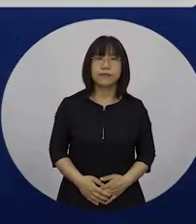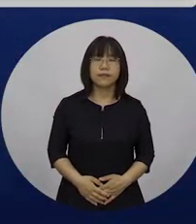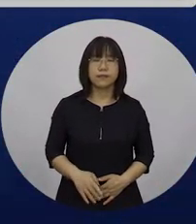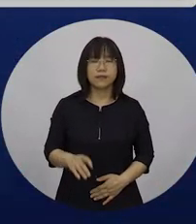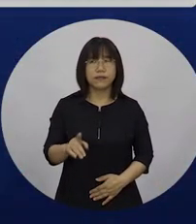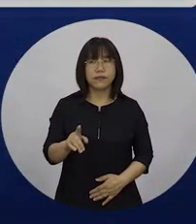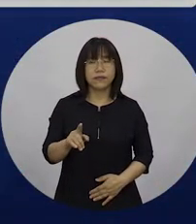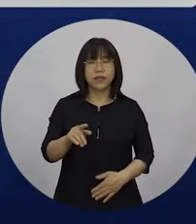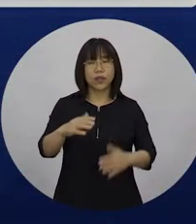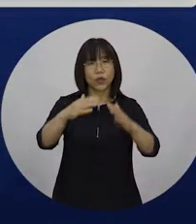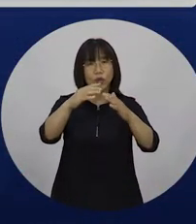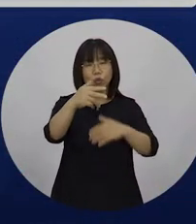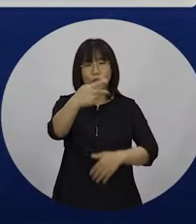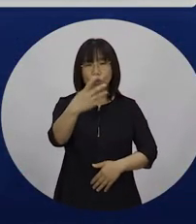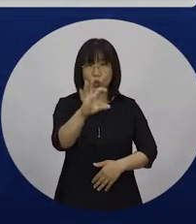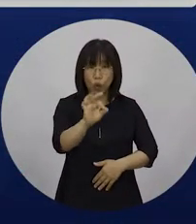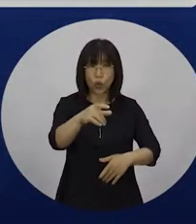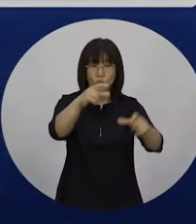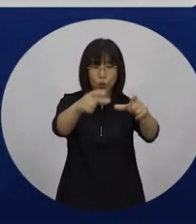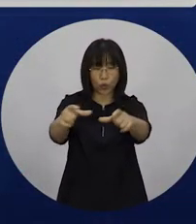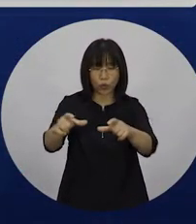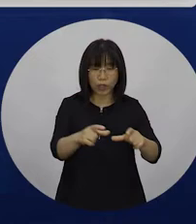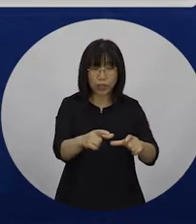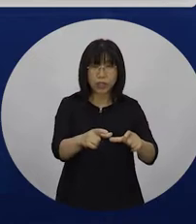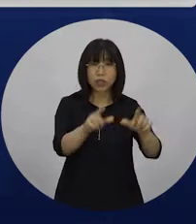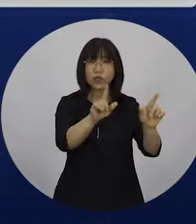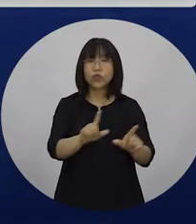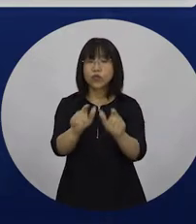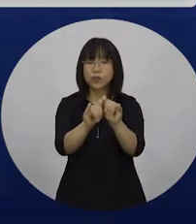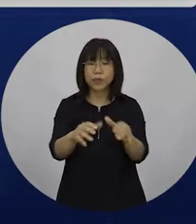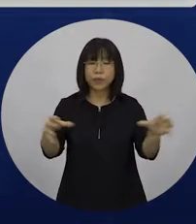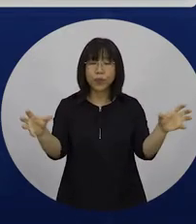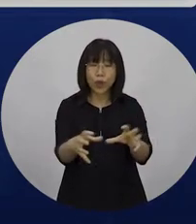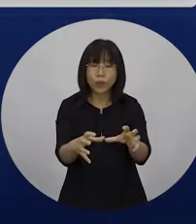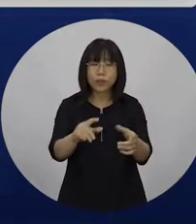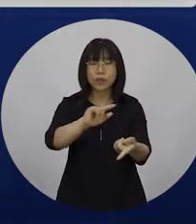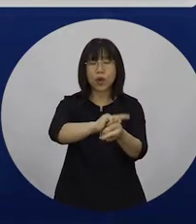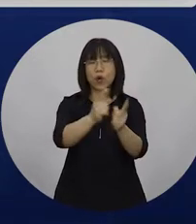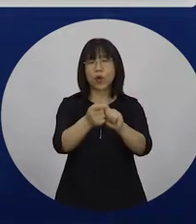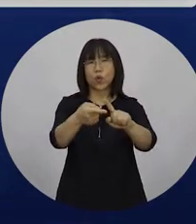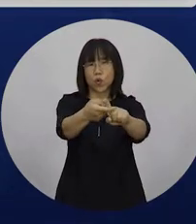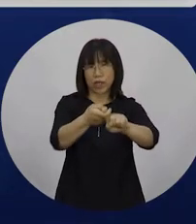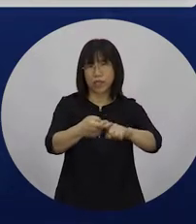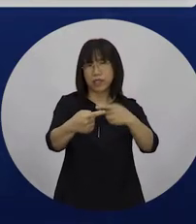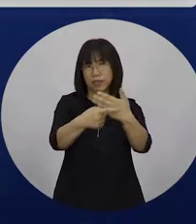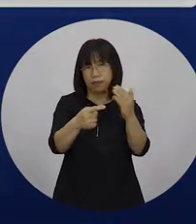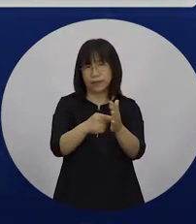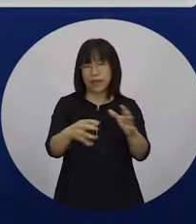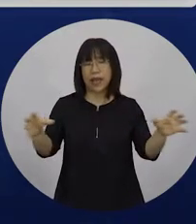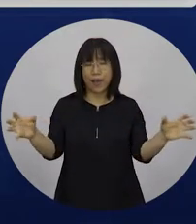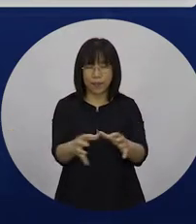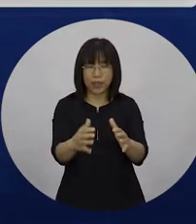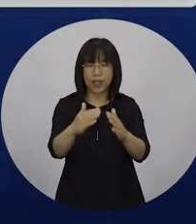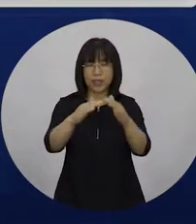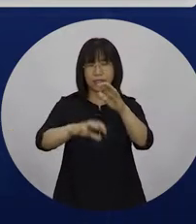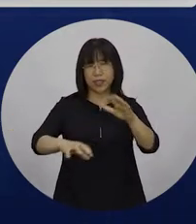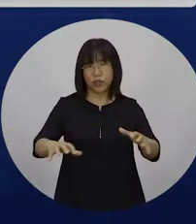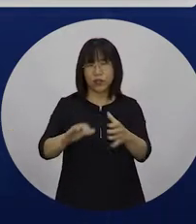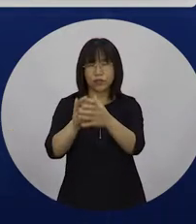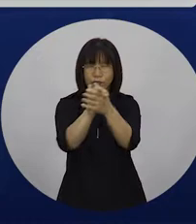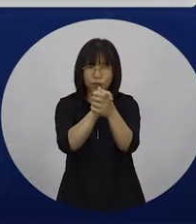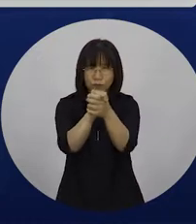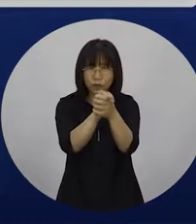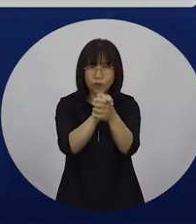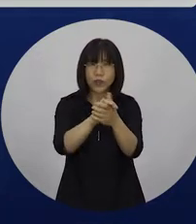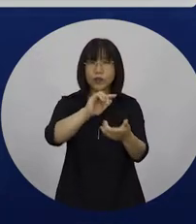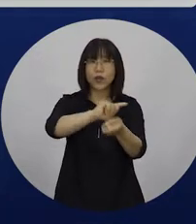동 단위 주민 모임 형성 사업은 동 을 중심으로 공통 관심사를 함께 할 수 있는 이웃을 만들고 말 공동체